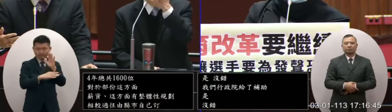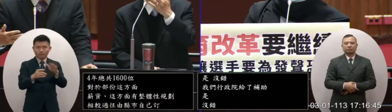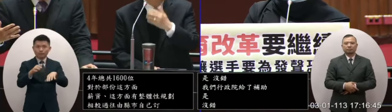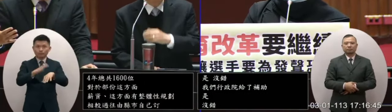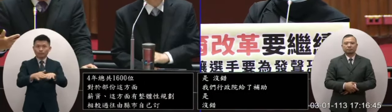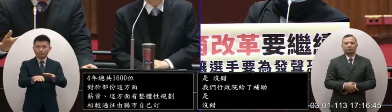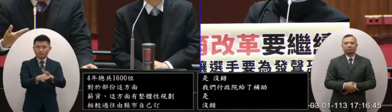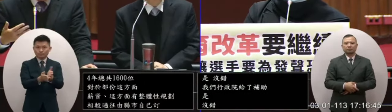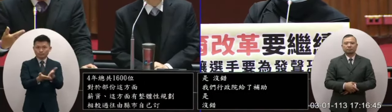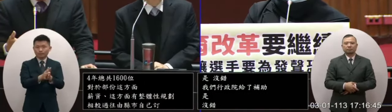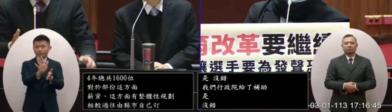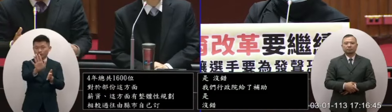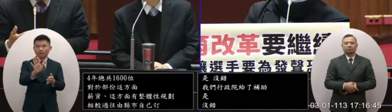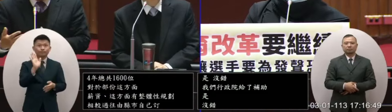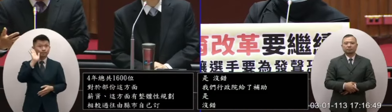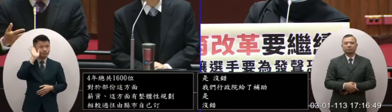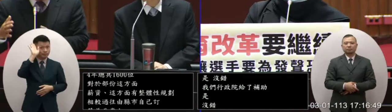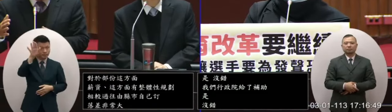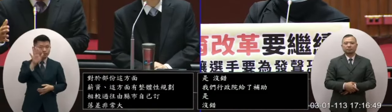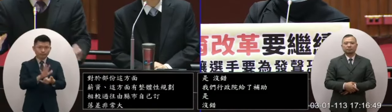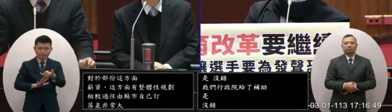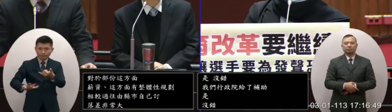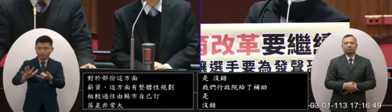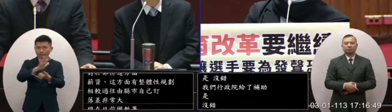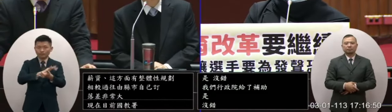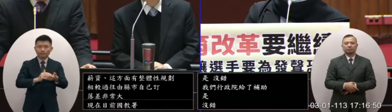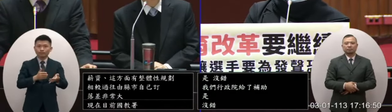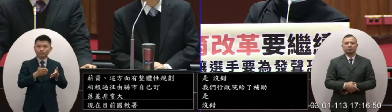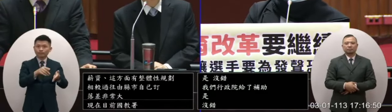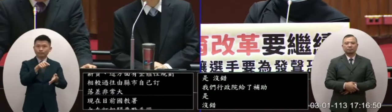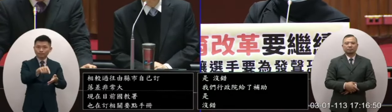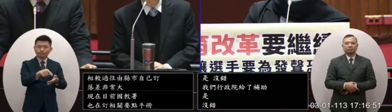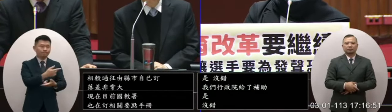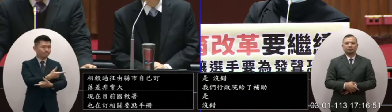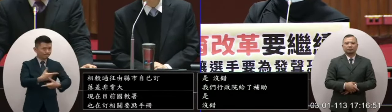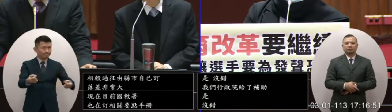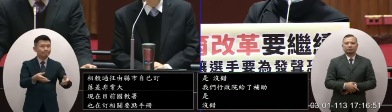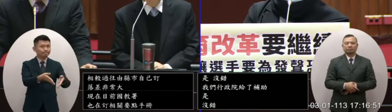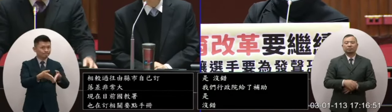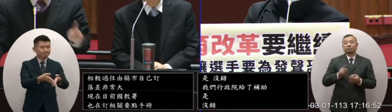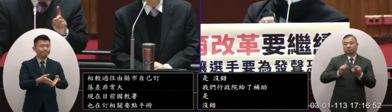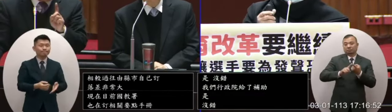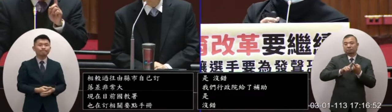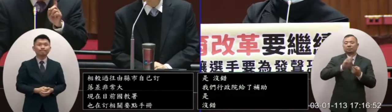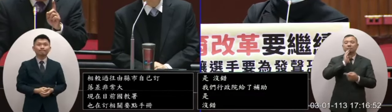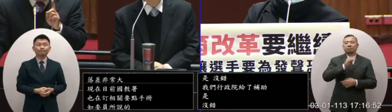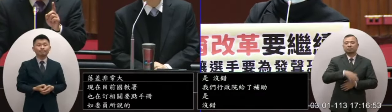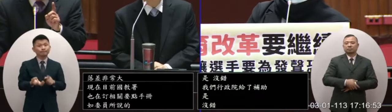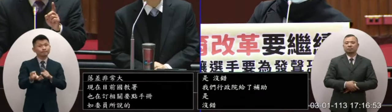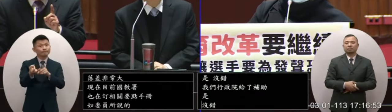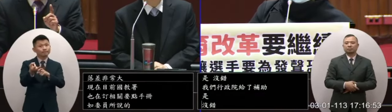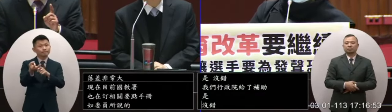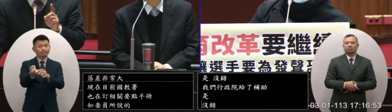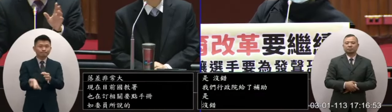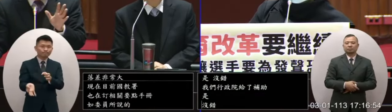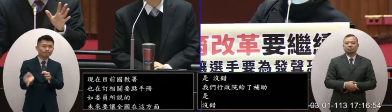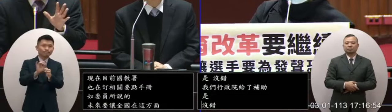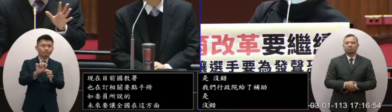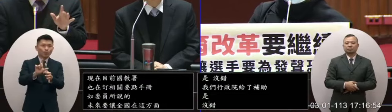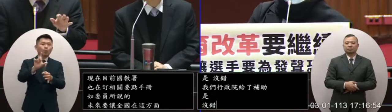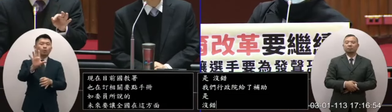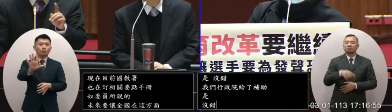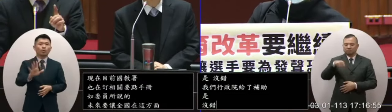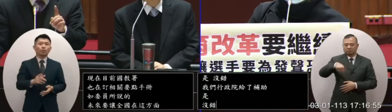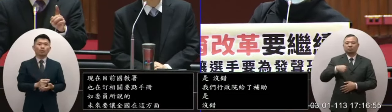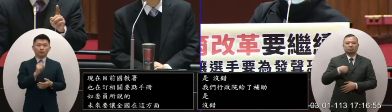员所说的未来应该是要让全国在这方面呢、比较走向一致的做法。 是，好，那这个 经费也有大幅的提升了、 这